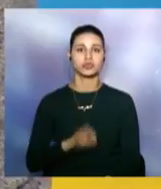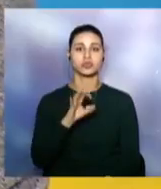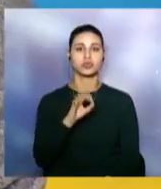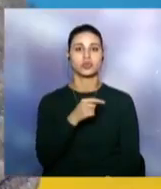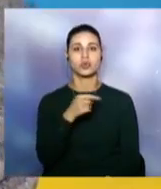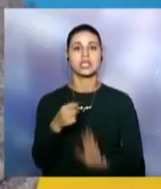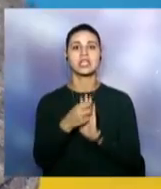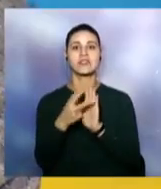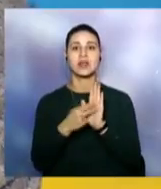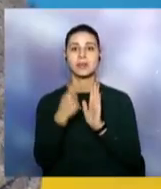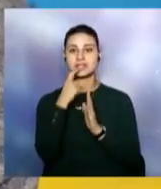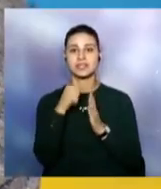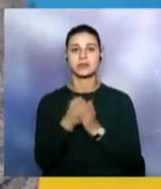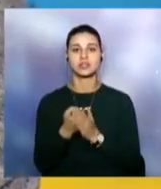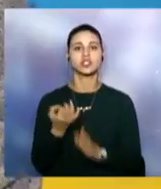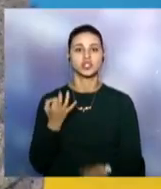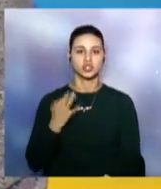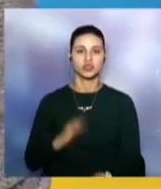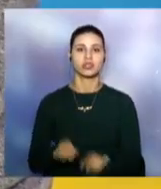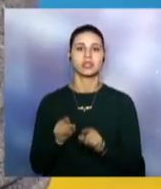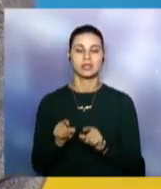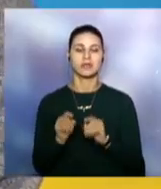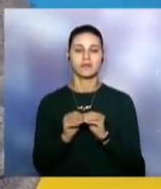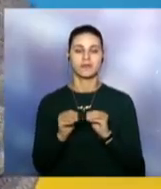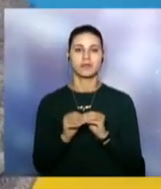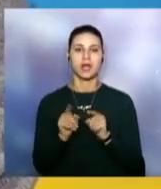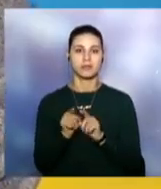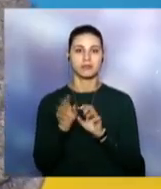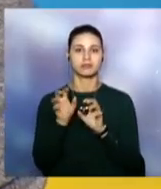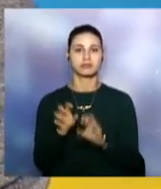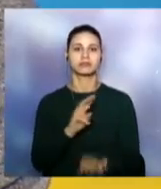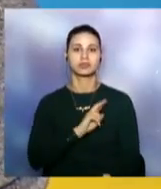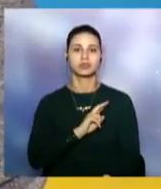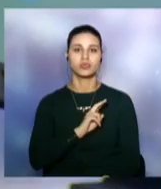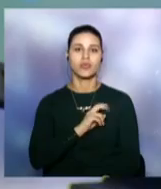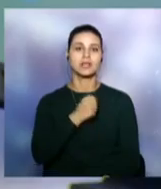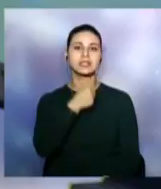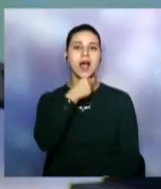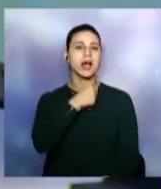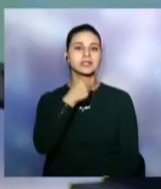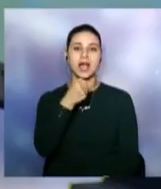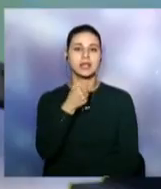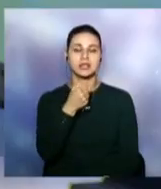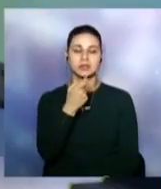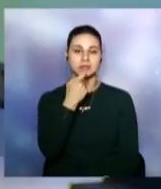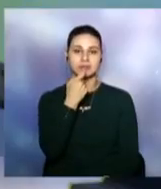18 წლამდე, ყველასთვის მშობლისთვის შვილი ასაკს მნიშვნელობა არ აქვს. ჩვენ